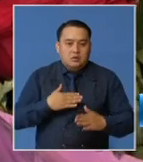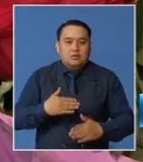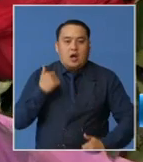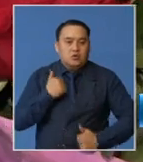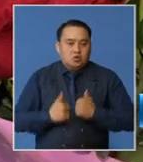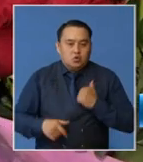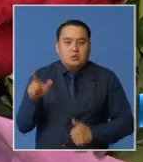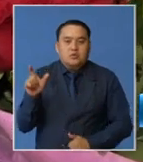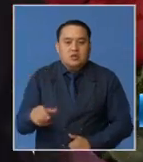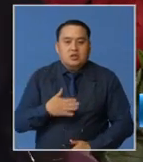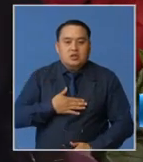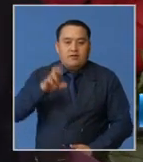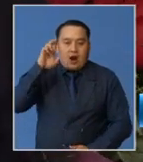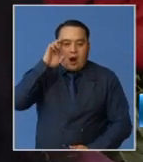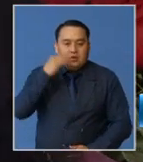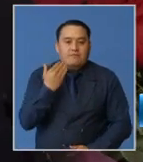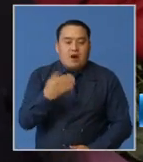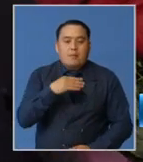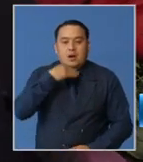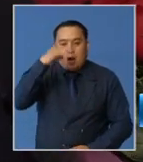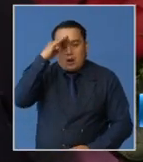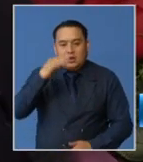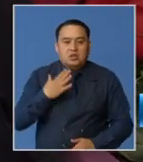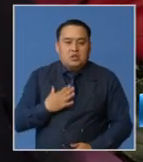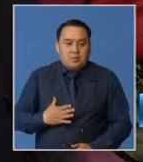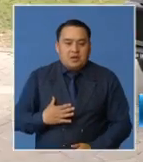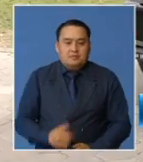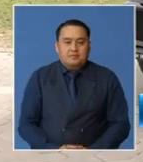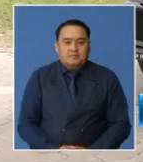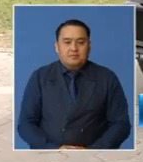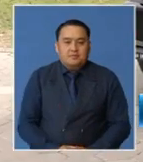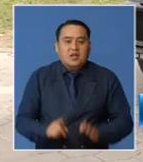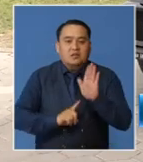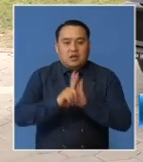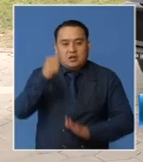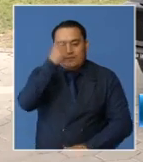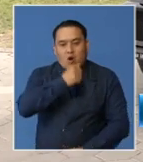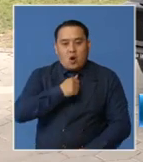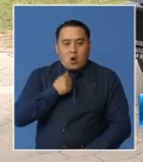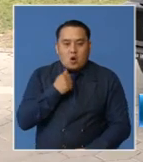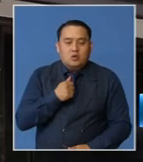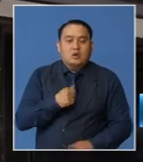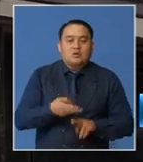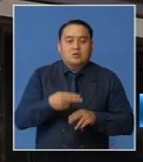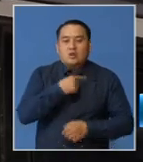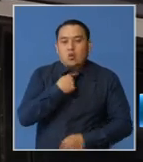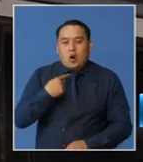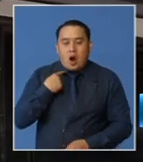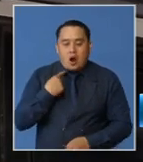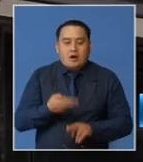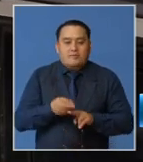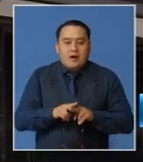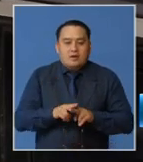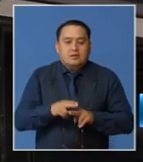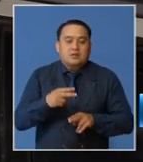достойными гражданами нашей страны. А вам, родителям, желаю терпения. С начала года в родильном доме областного центра на свет